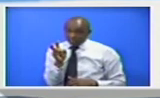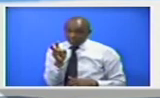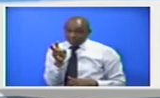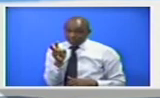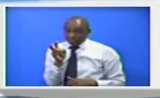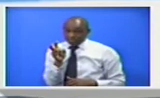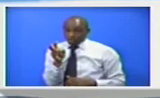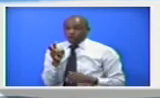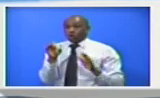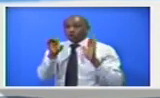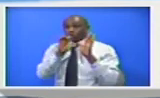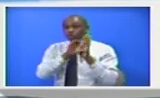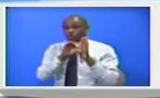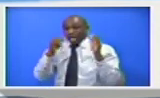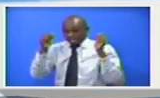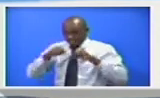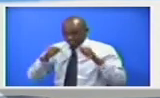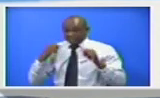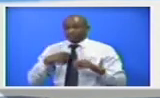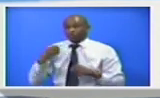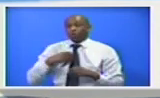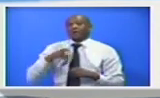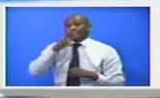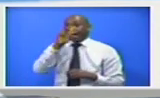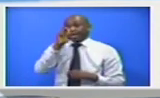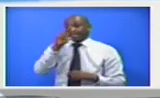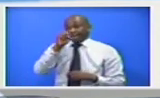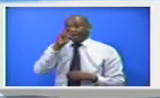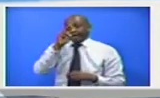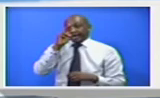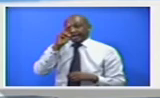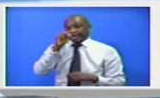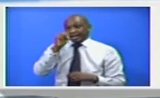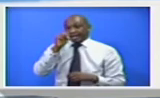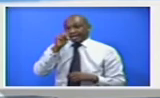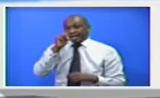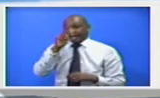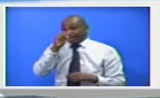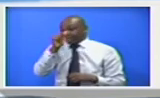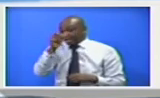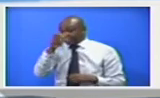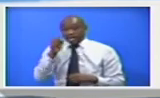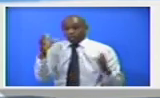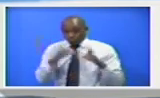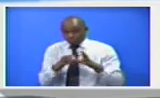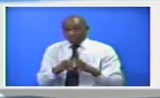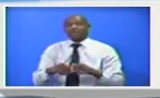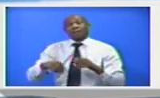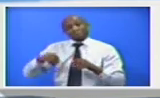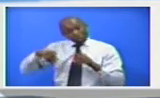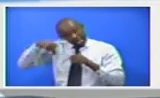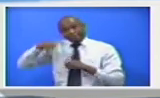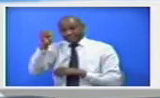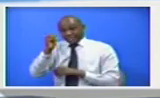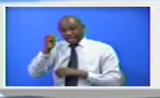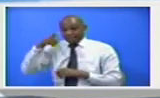ule mkataba wa NASA ni kwamba kuna si waziri mkuu. Unajua kwa Kiingereza